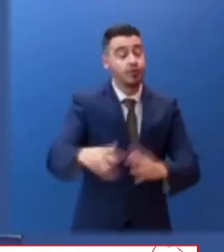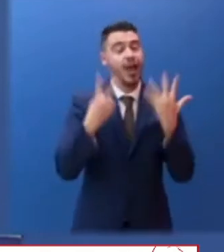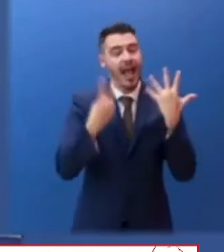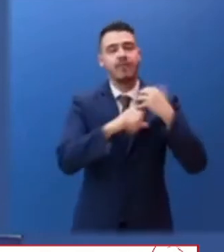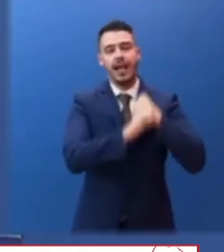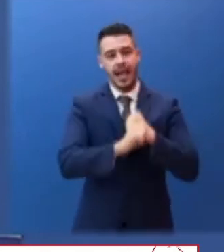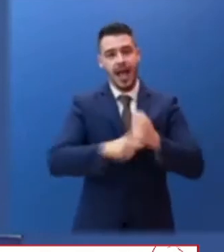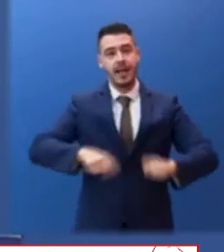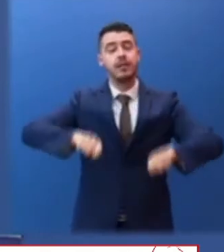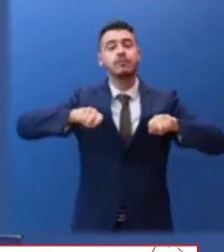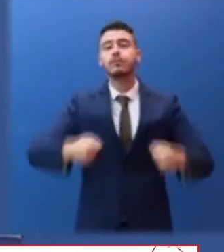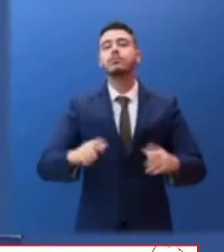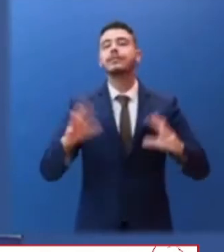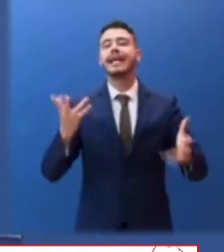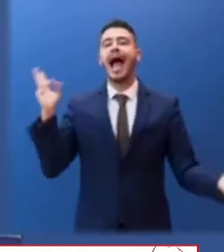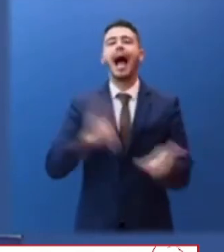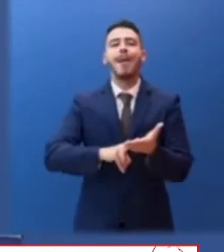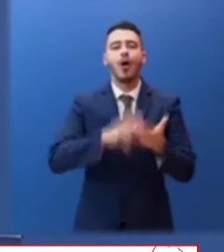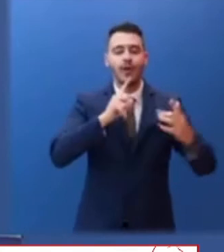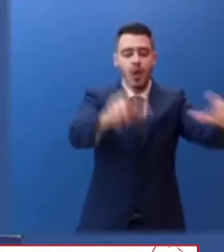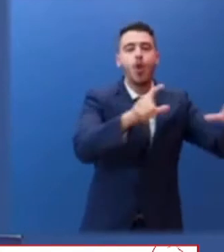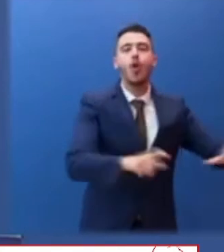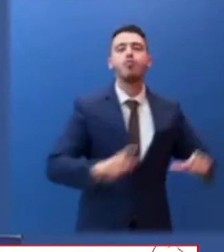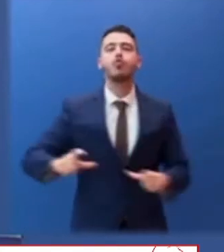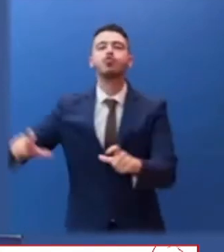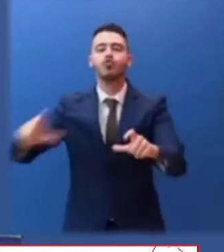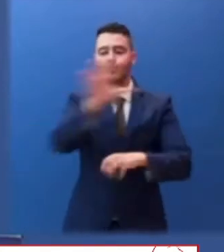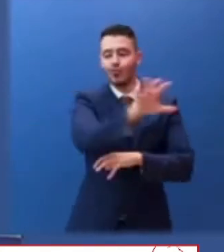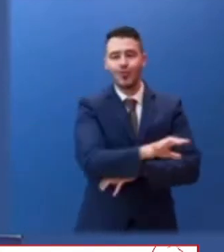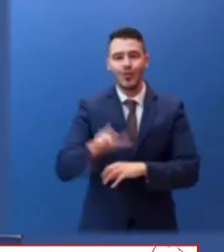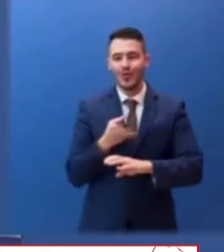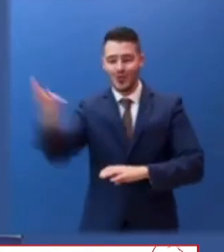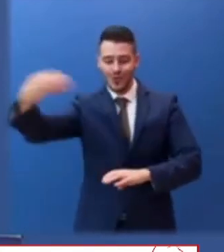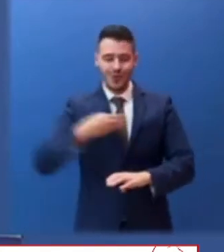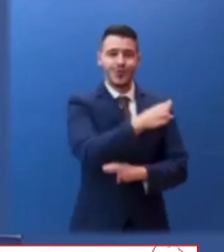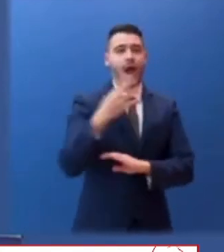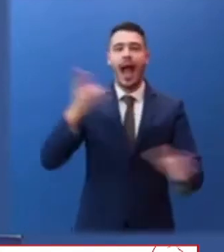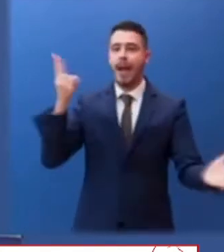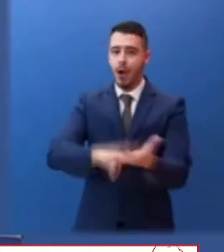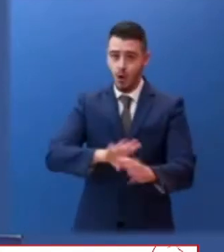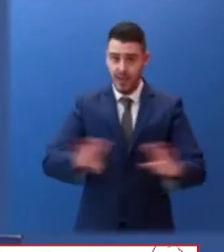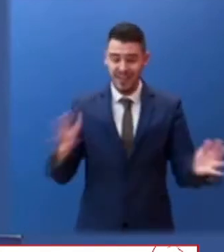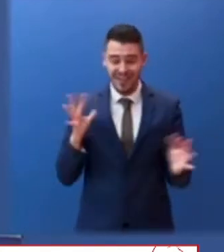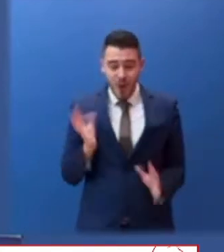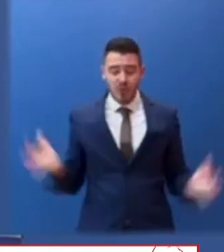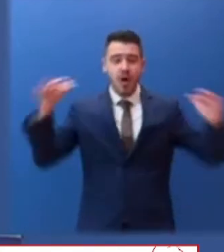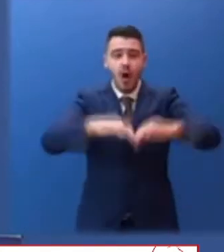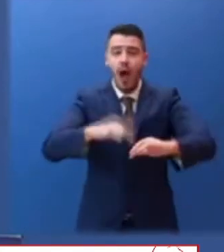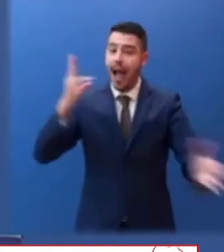η απαγόρευση των διαπεριφερειακών μετακινήσεων στη χώρα, ενώ εξακολουθεί να ισχύει η απαγόρευση συναθρήσεων και κυκλοφορία τη